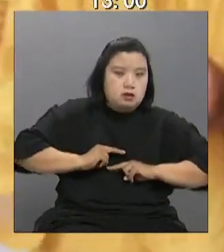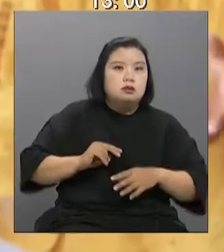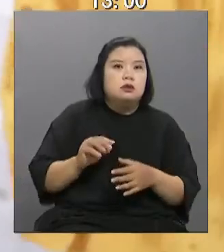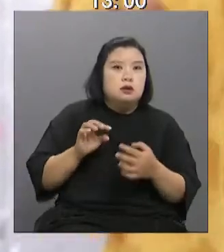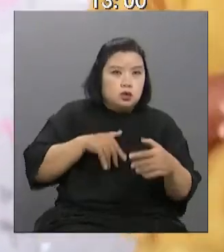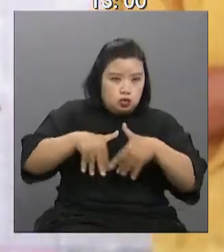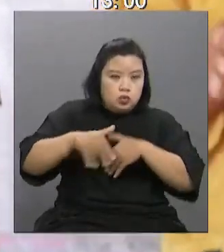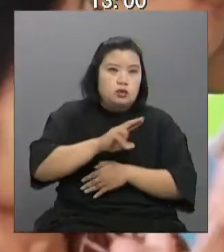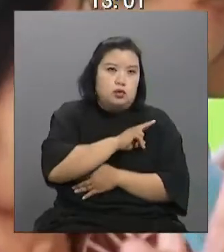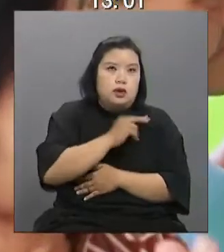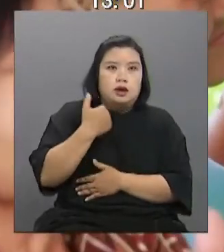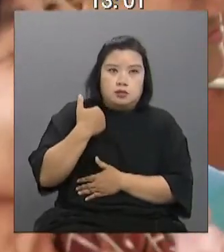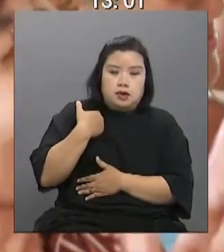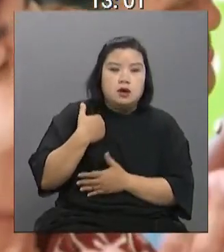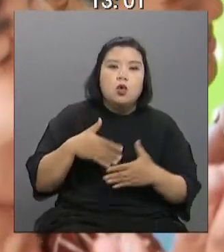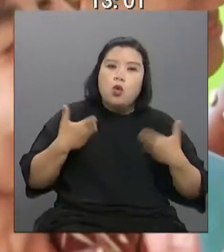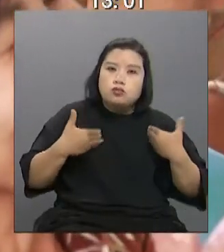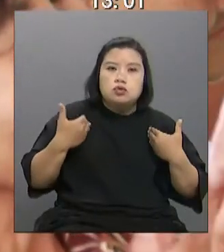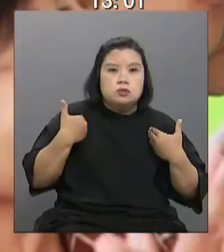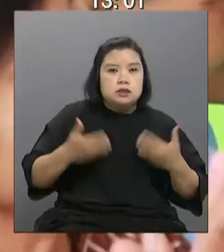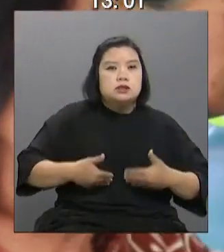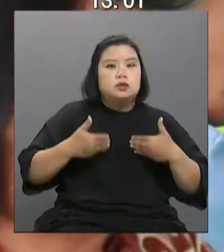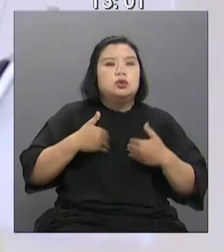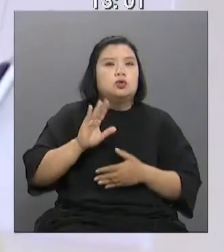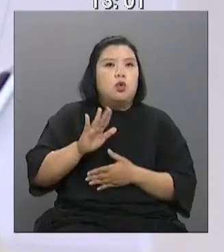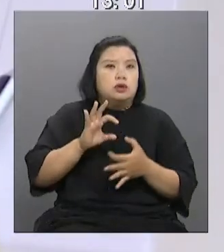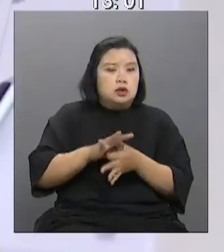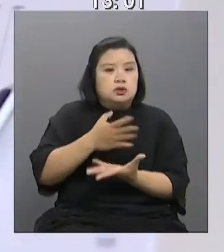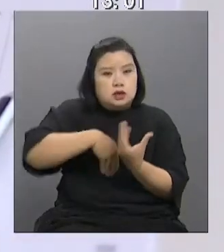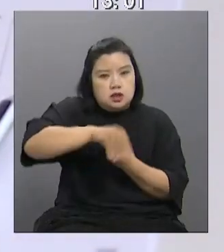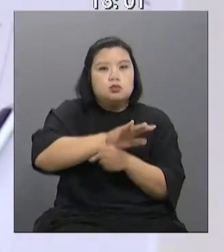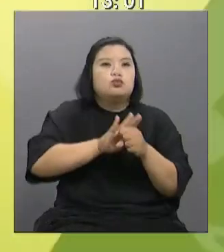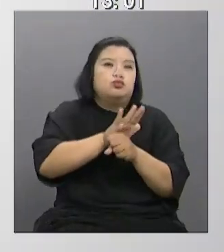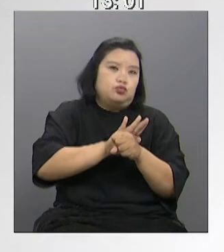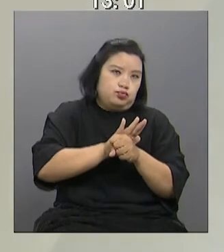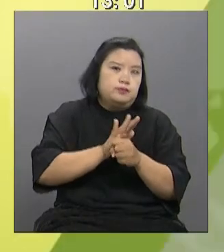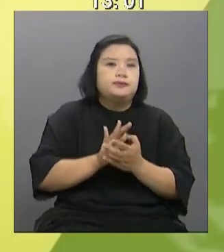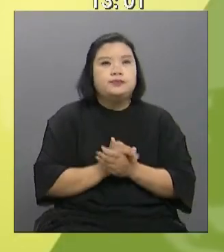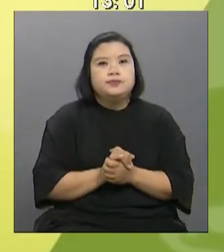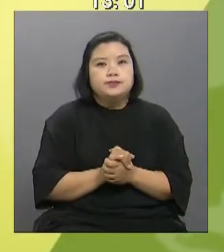ชนมีความสุขในการใช้ชีวิตตามหลักปรัชญาเศรษฐกิจพอเพียง